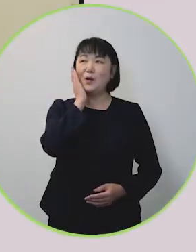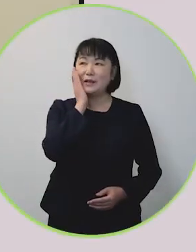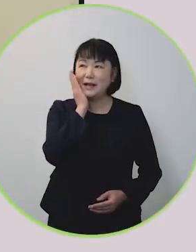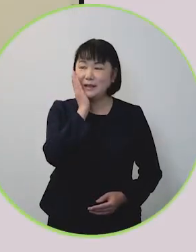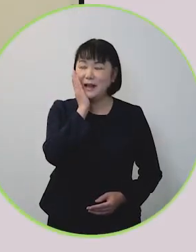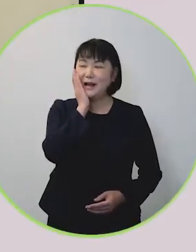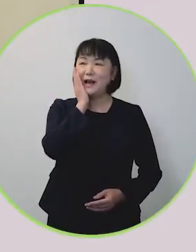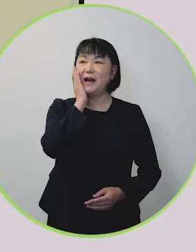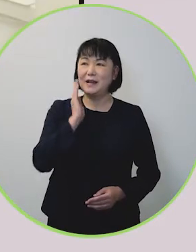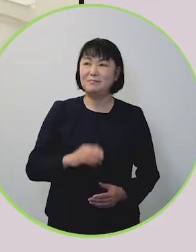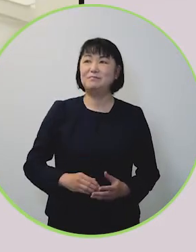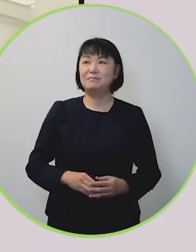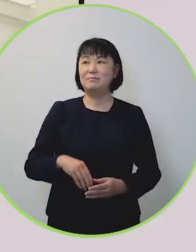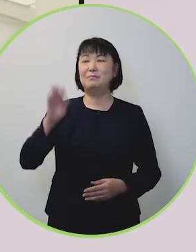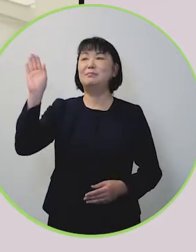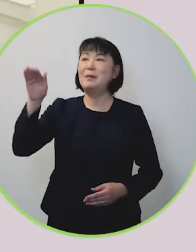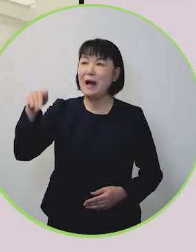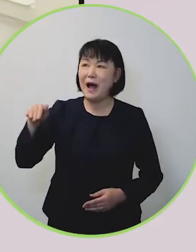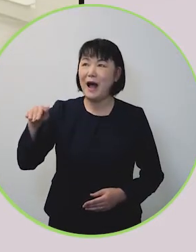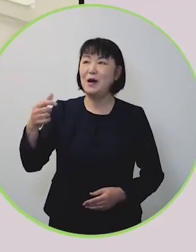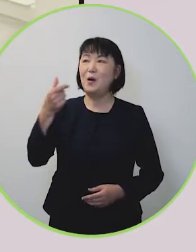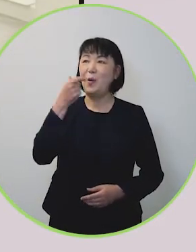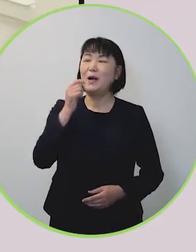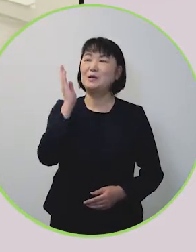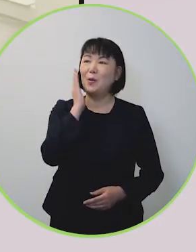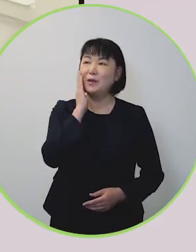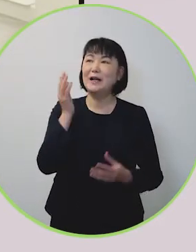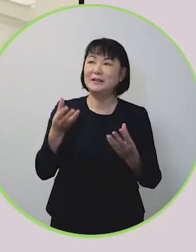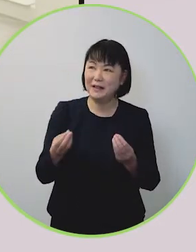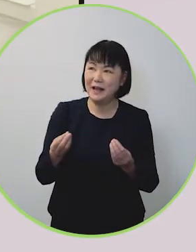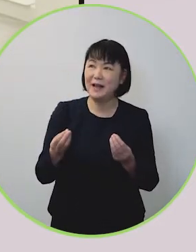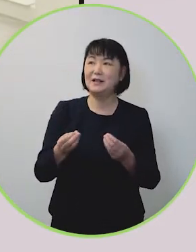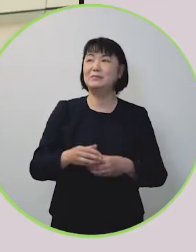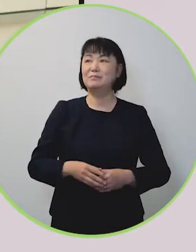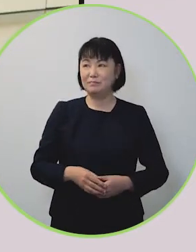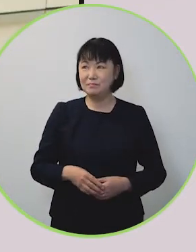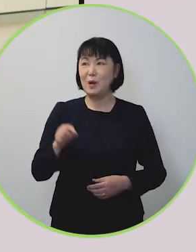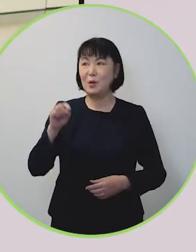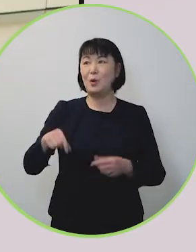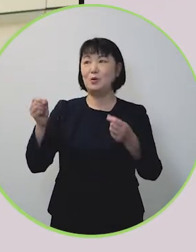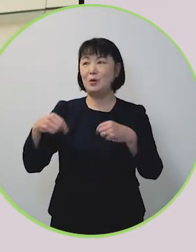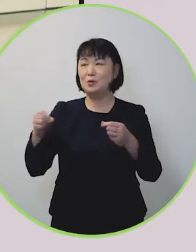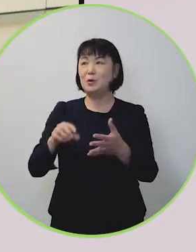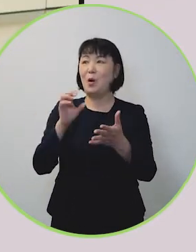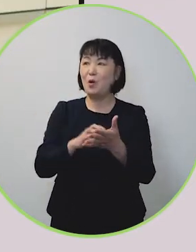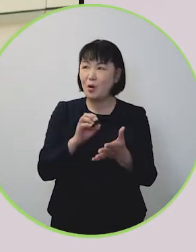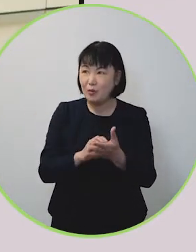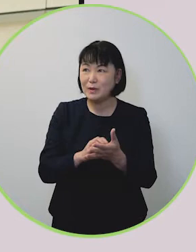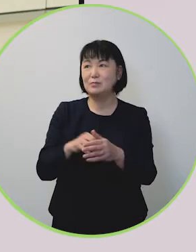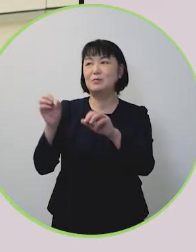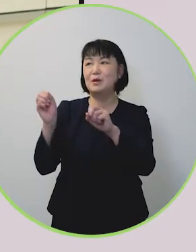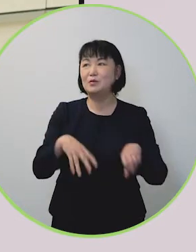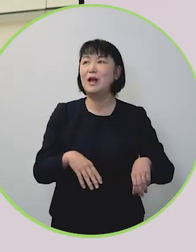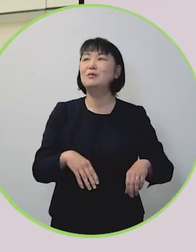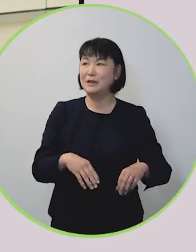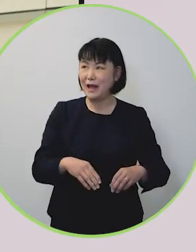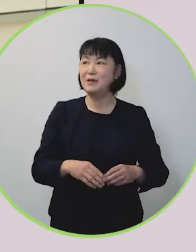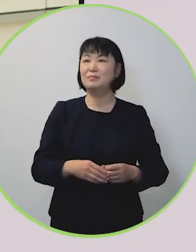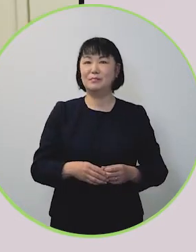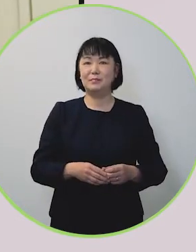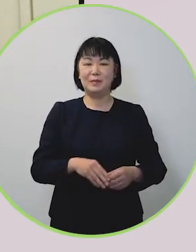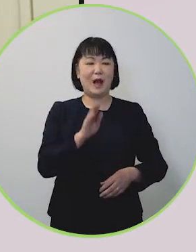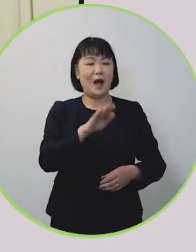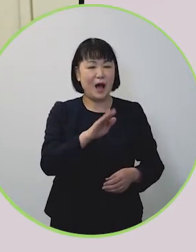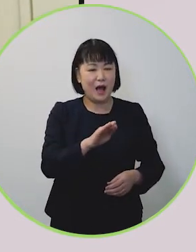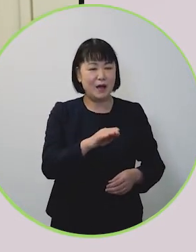あー美味しかったどんなおやつ美味しかったよこの袋ゴミだから捨てておくねー